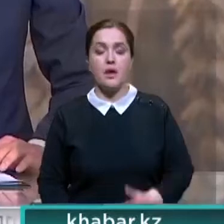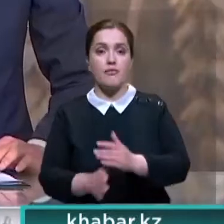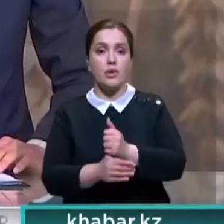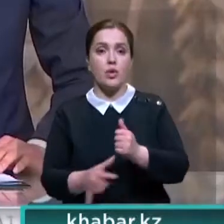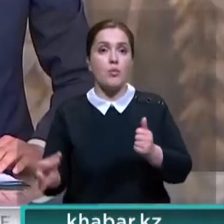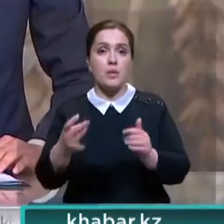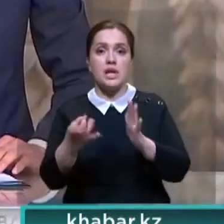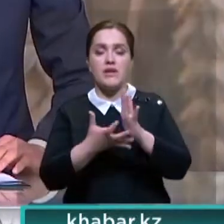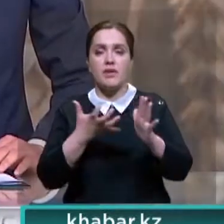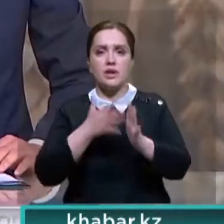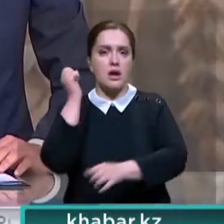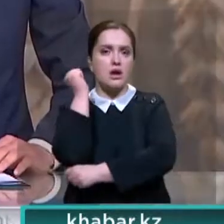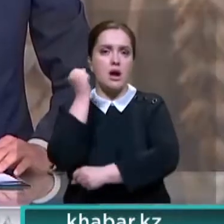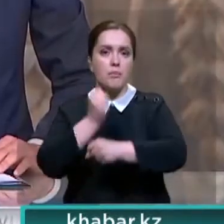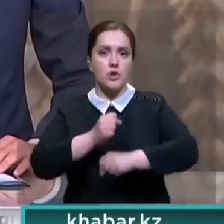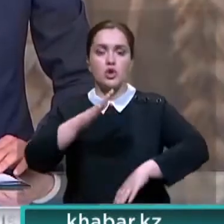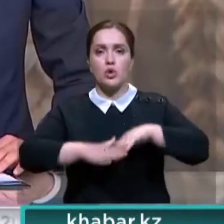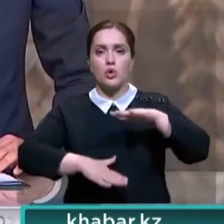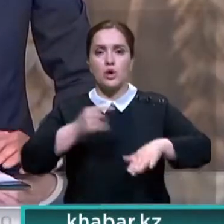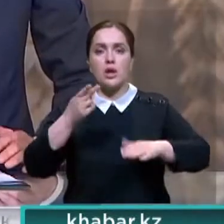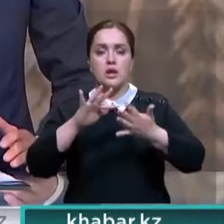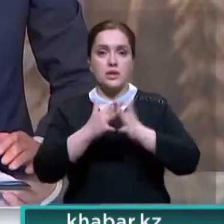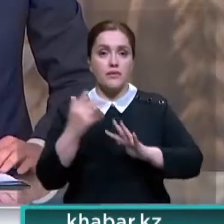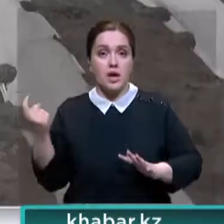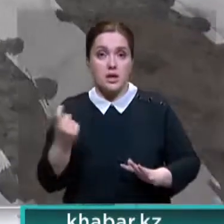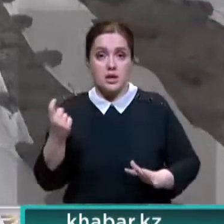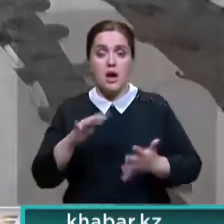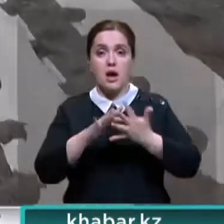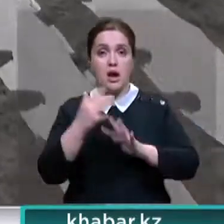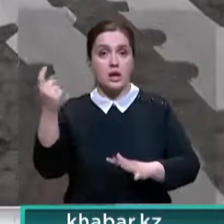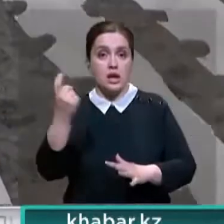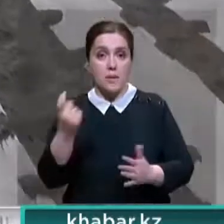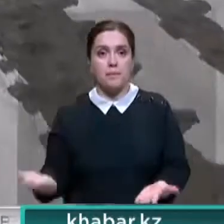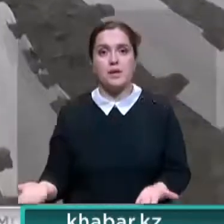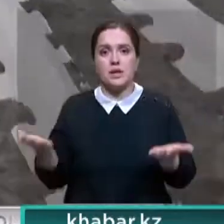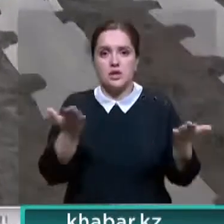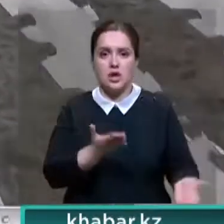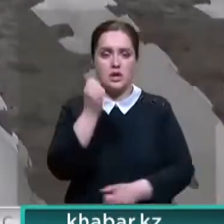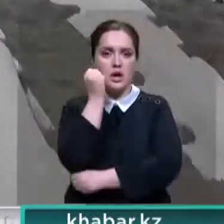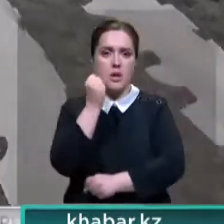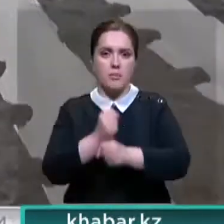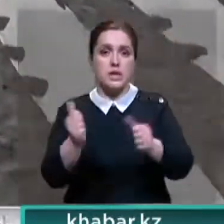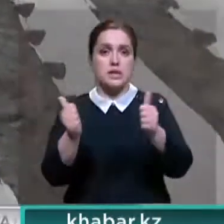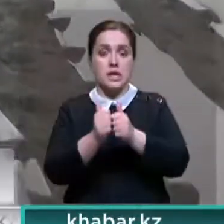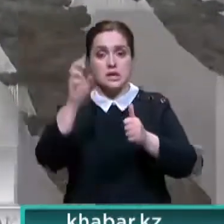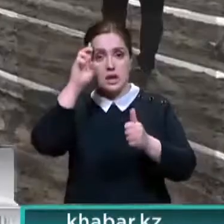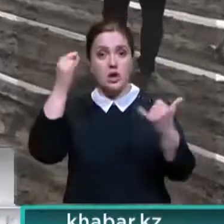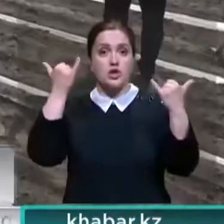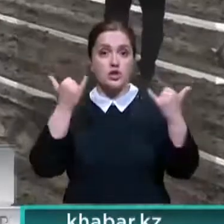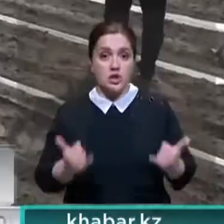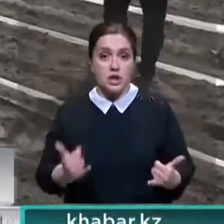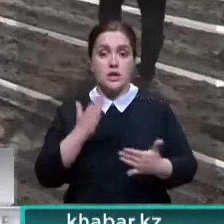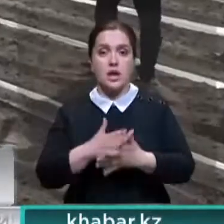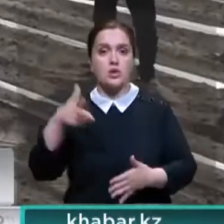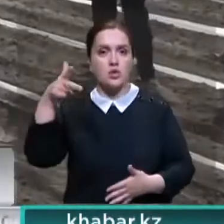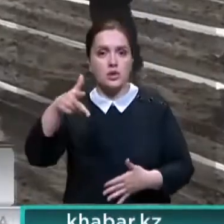в атырауской области не хватает рабочих рук для сферы сельского хозяйства поэтому аграрии приглашают работников и соседних стран сейчас в регионе насчитывается